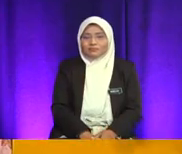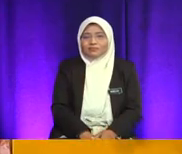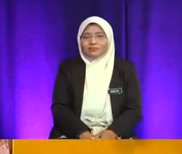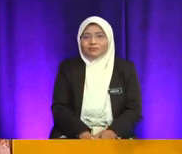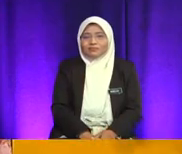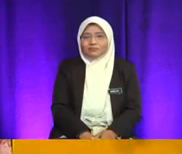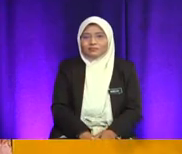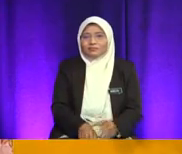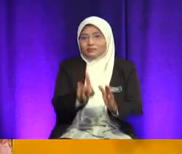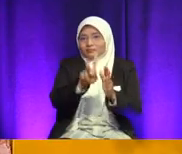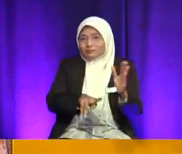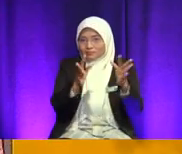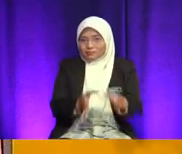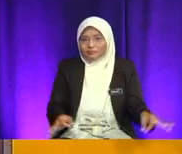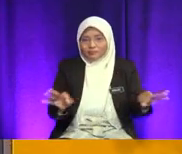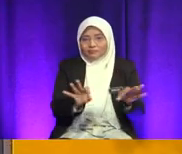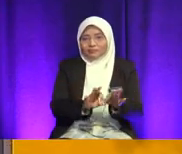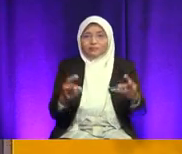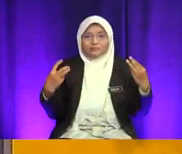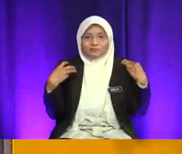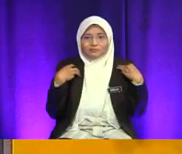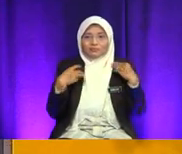mewujudkan negara berdaulat